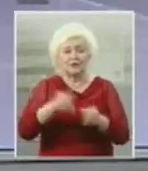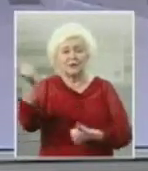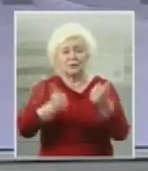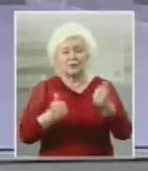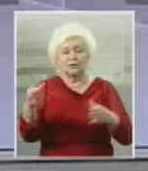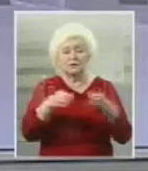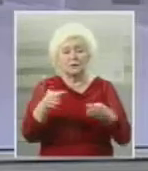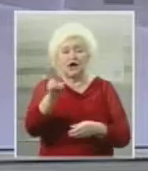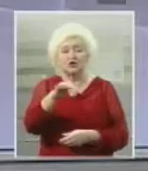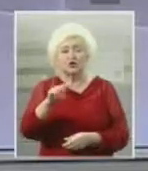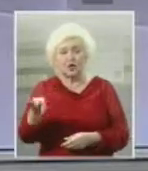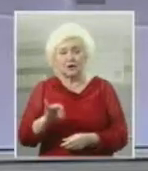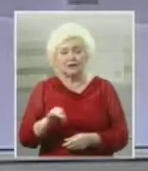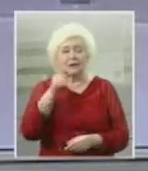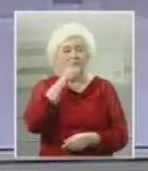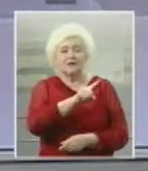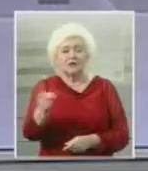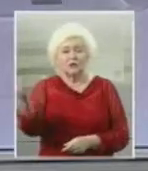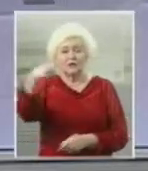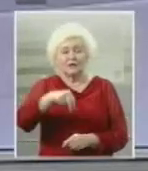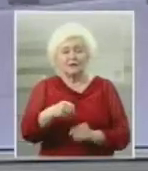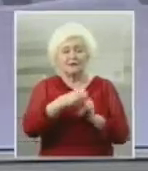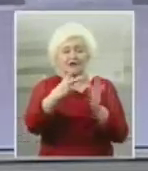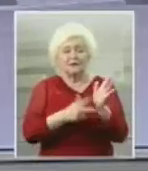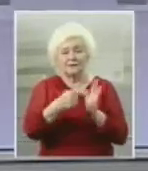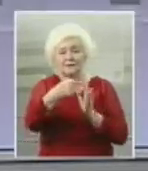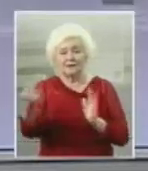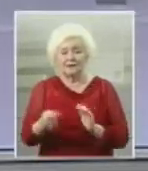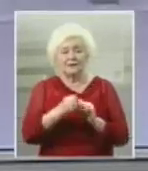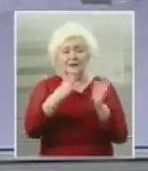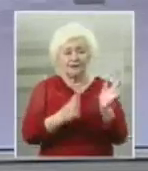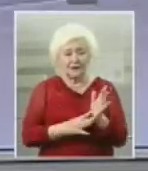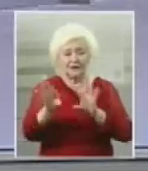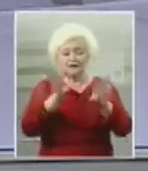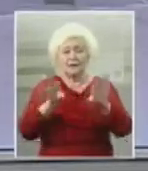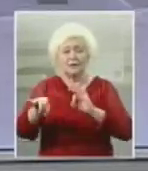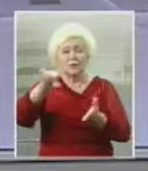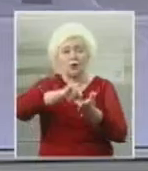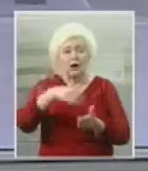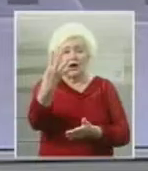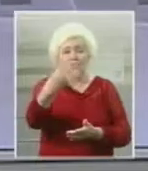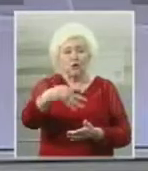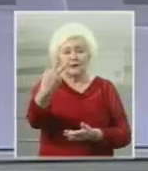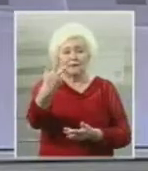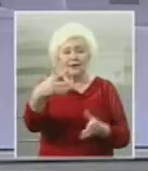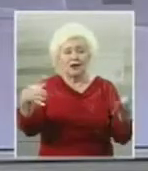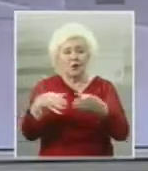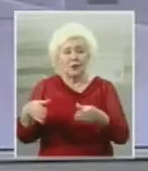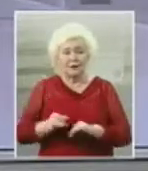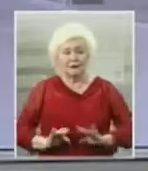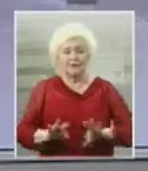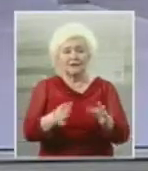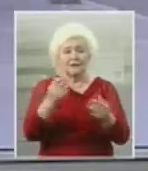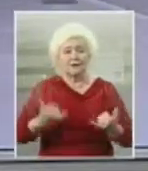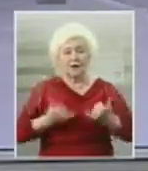з командою «Джокер». У сезоні 2018-2019 у відбірному турі участь взяли 43 команди. На церемонії нагородження